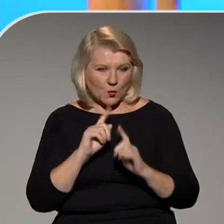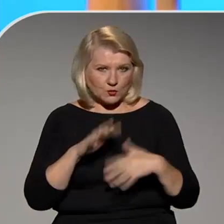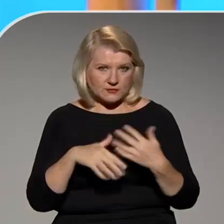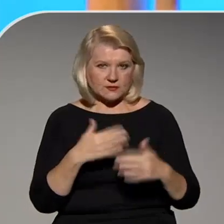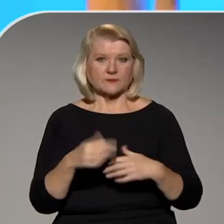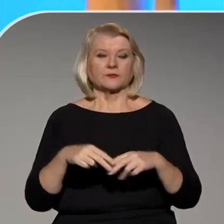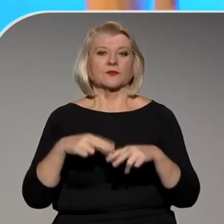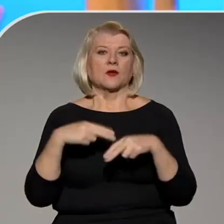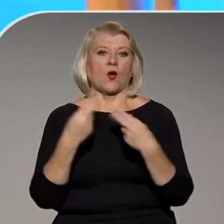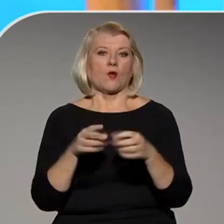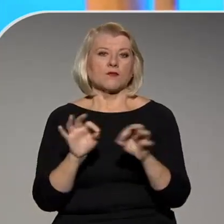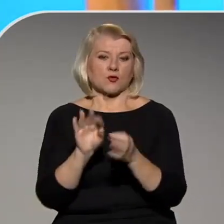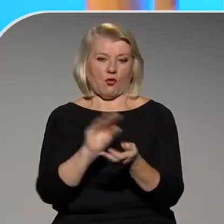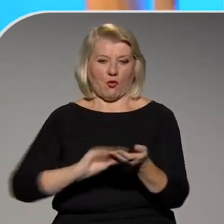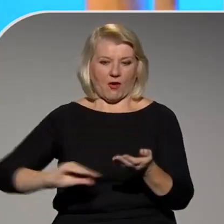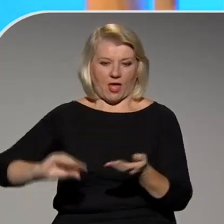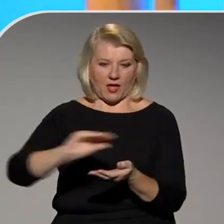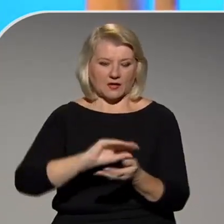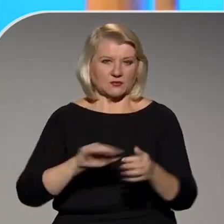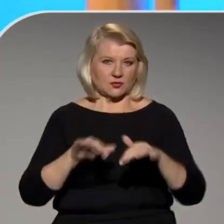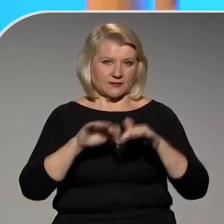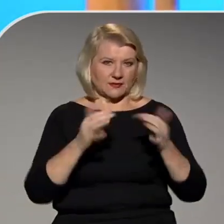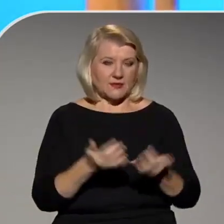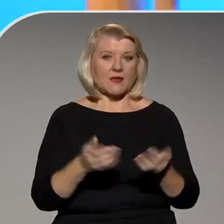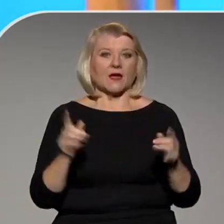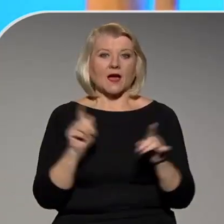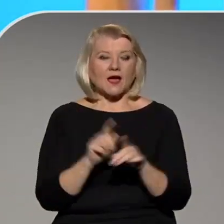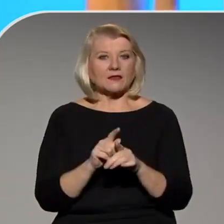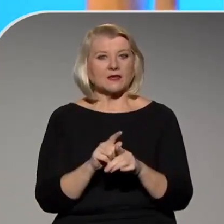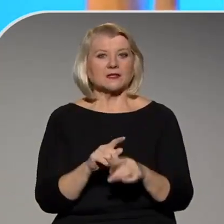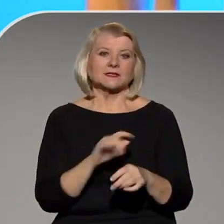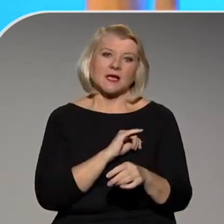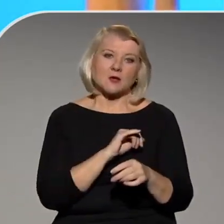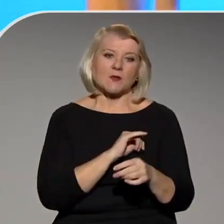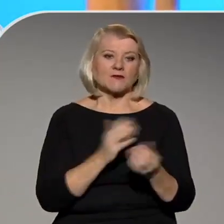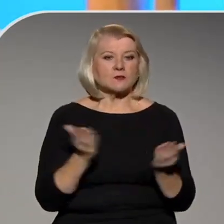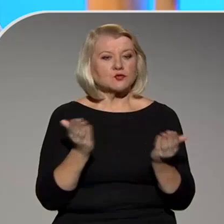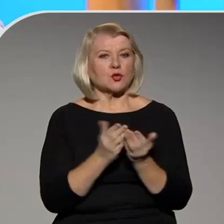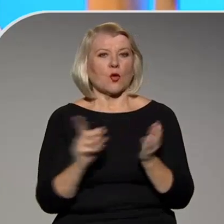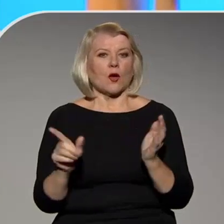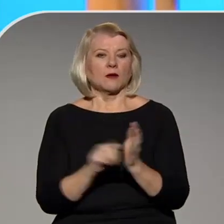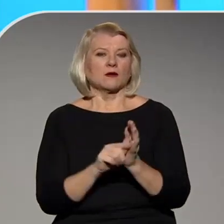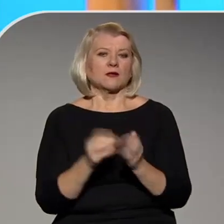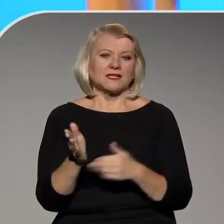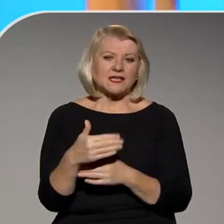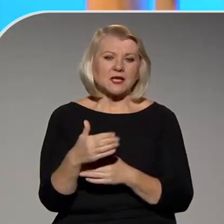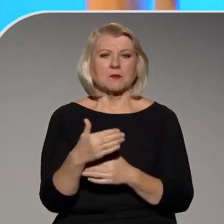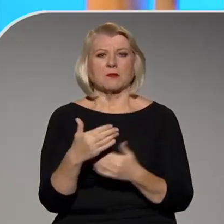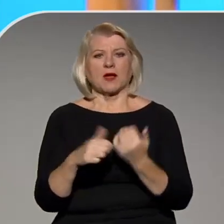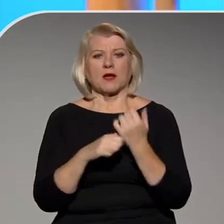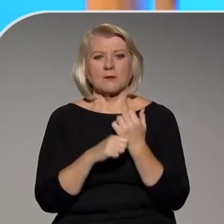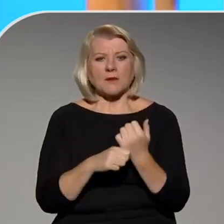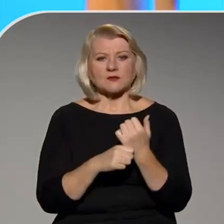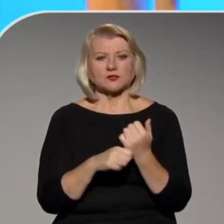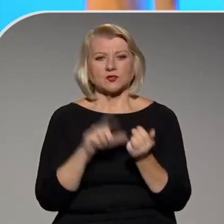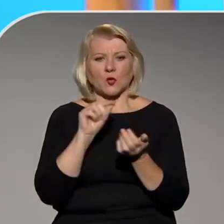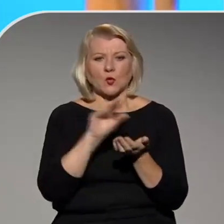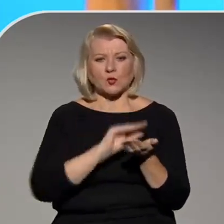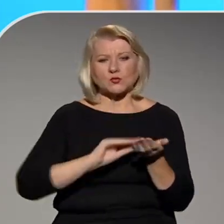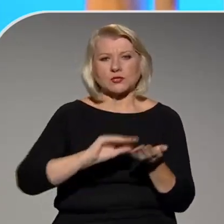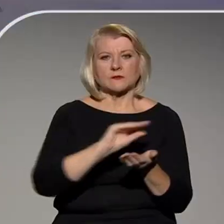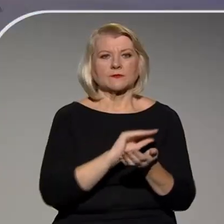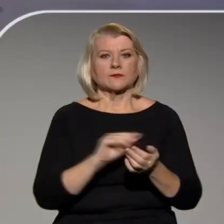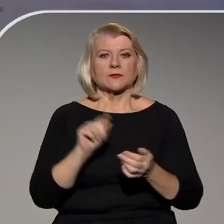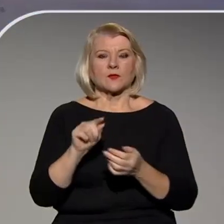dýňový cheesecake a takovou netradiční zimní přílohu třeba k masu, k rybě, ke kuřecímu plátku, a to